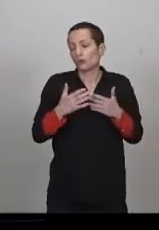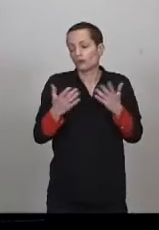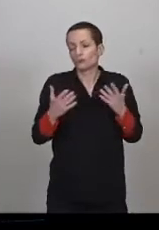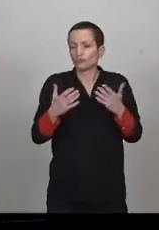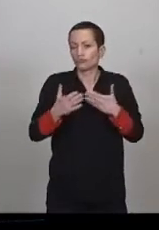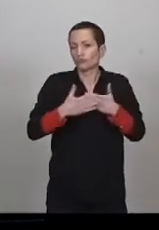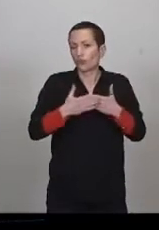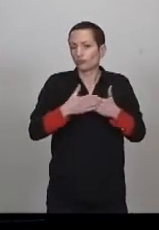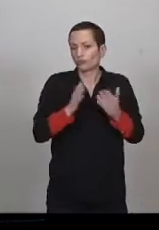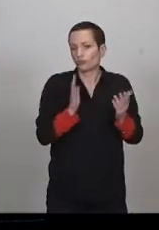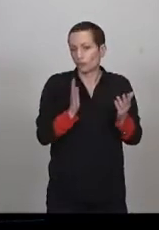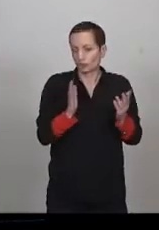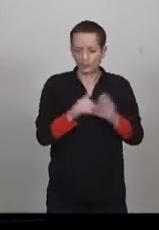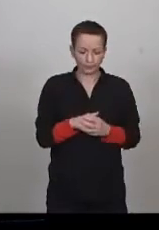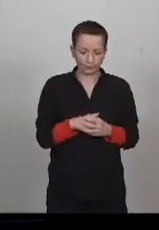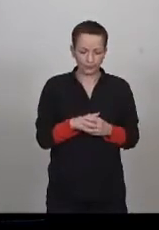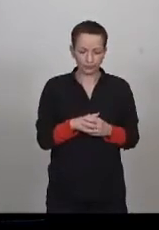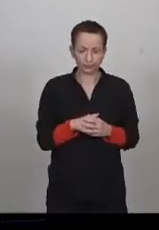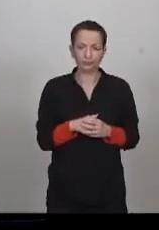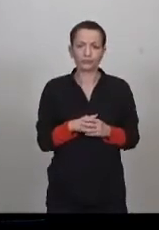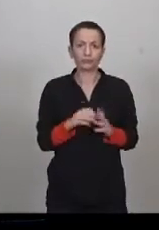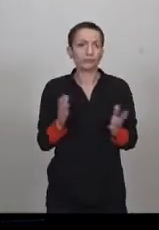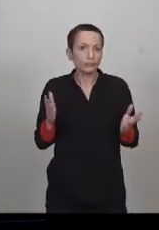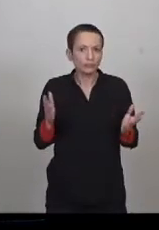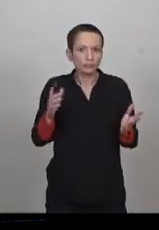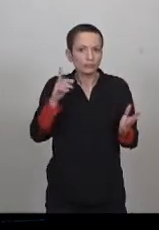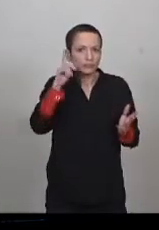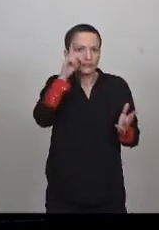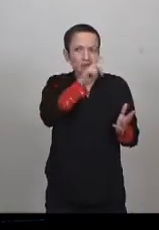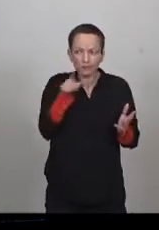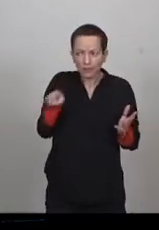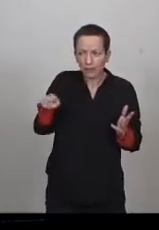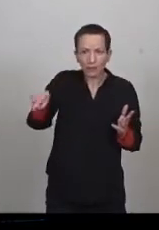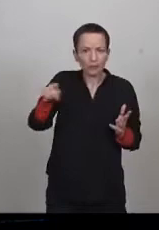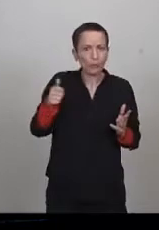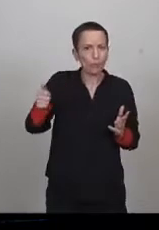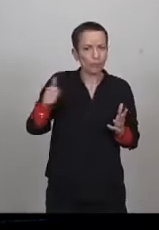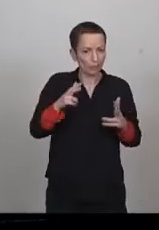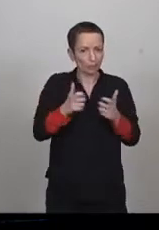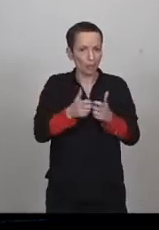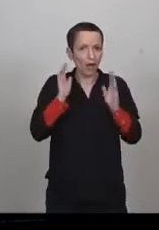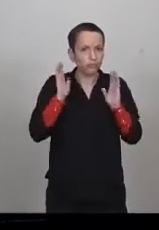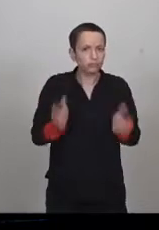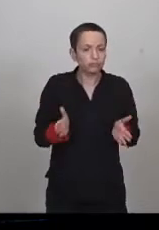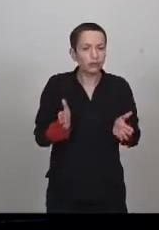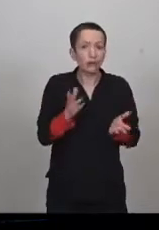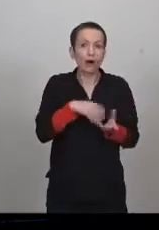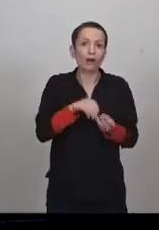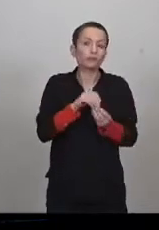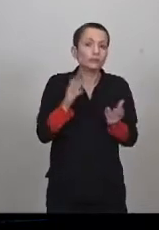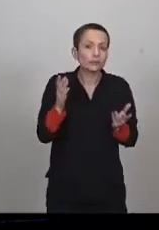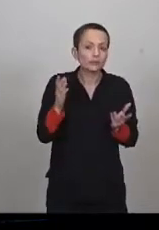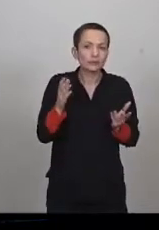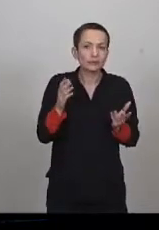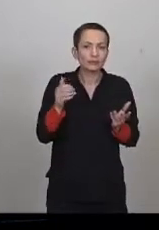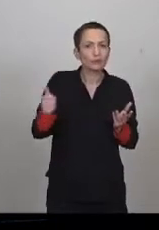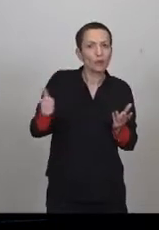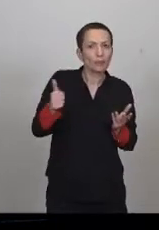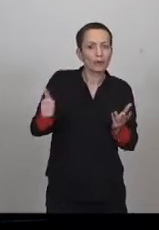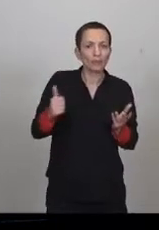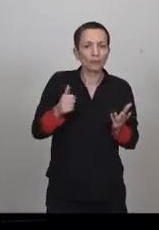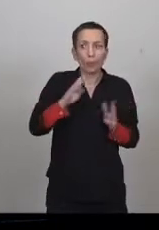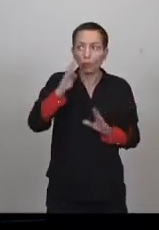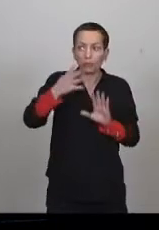que la nôtre. Difficile pour des familles de déterminer un prix, j'imagine, d'autant quand on n'a pas en sa possession d'autres